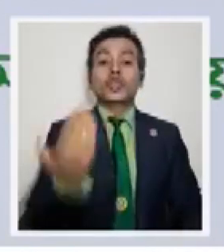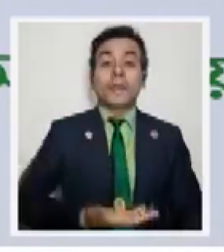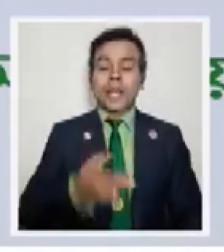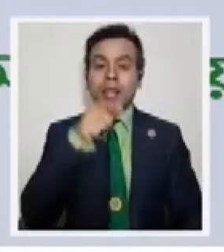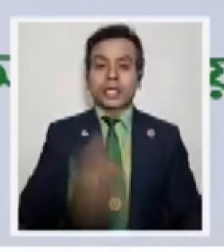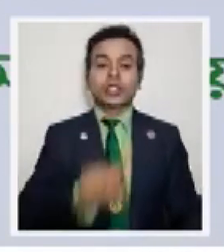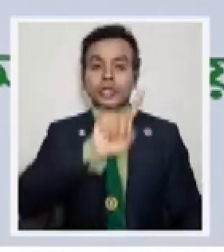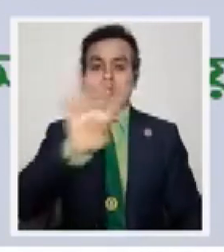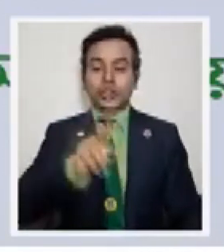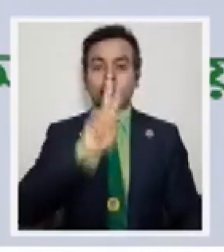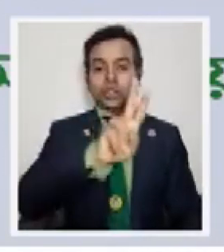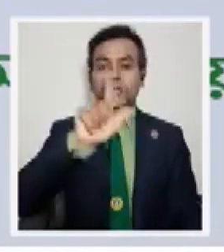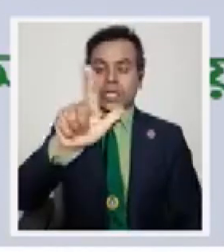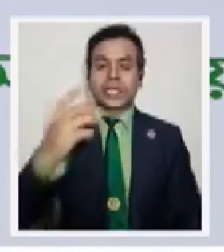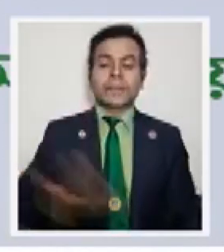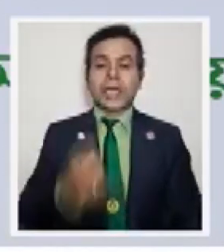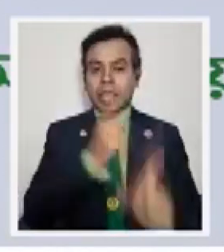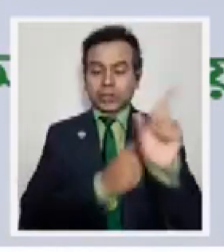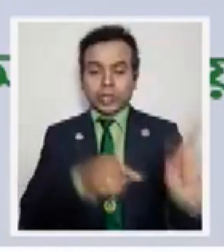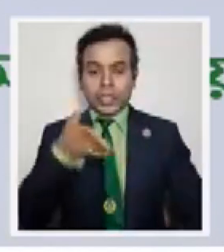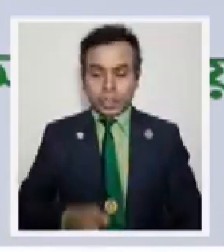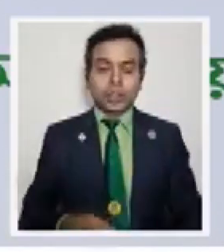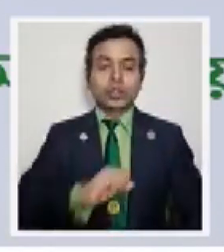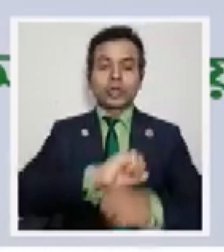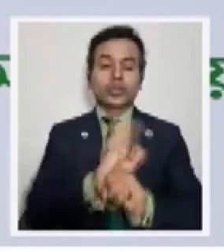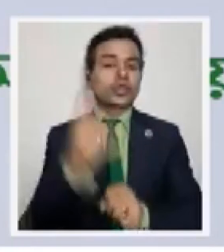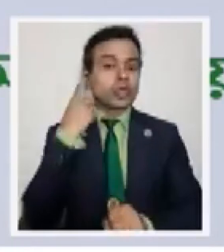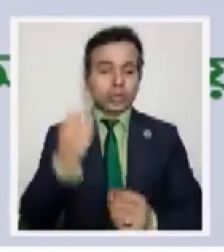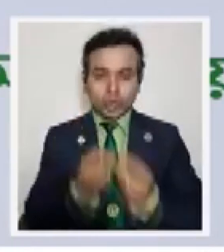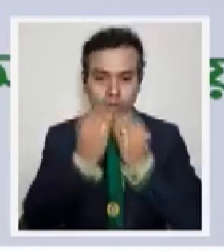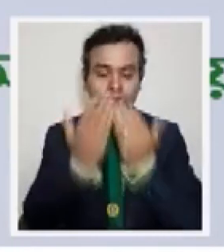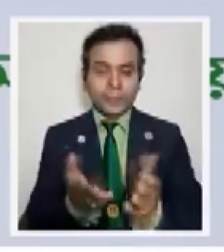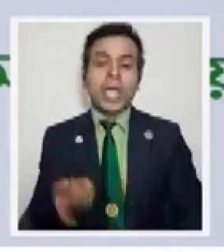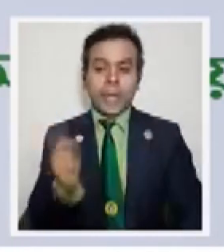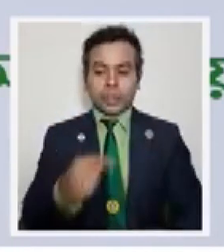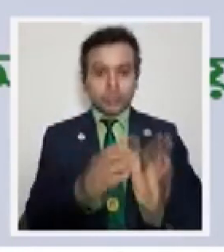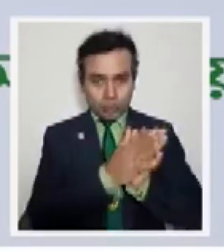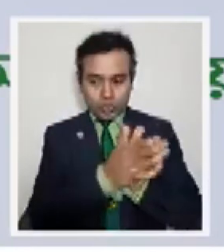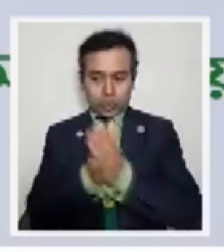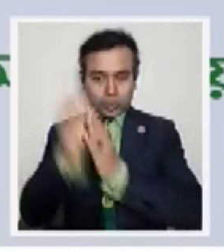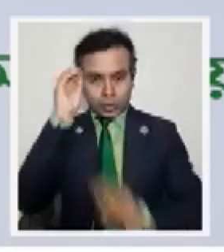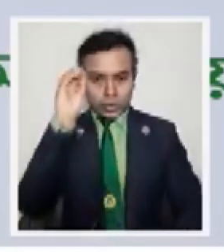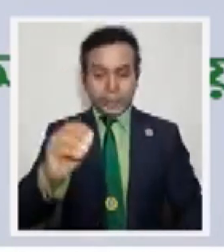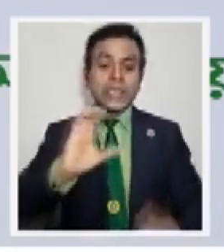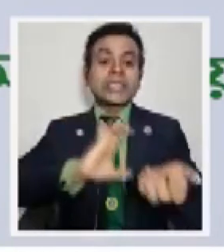আপনাদের সামনে হাজির হয়েছি। আজ 6 জুন 2020, 23 জ্যৈষ্ঠ 1427।